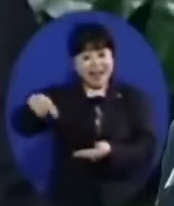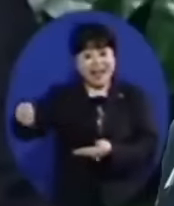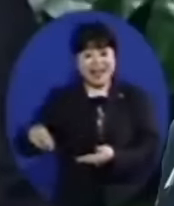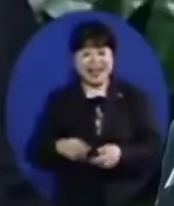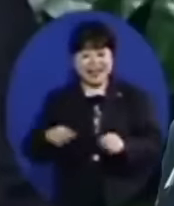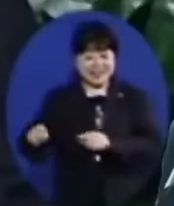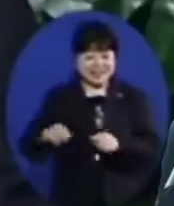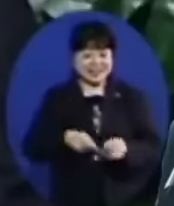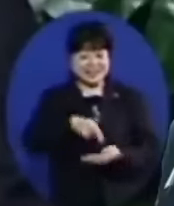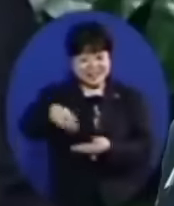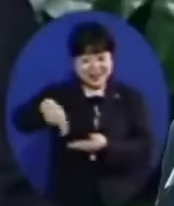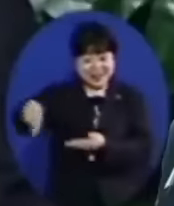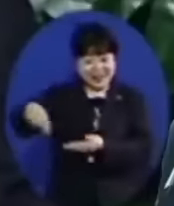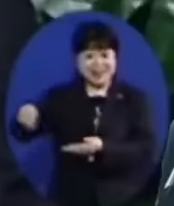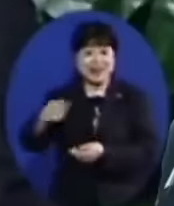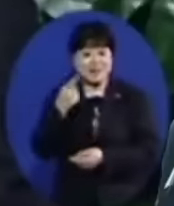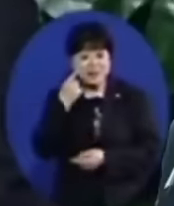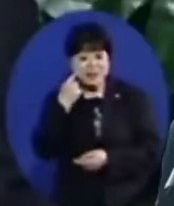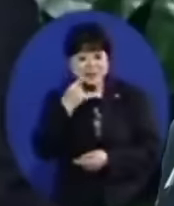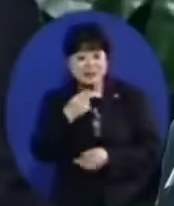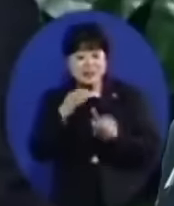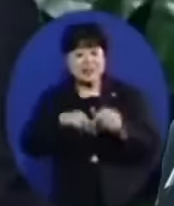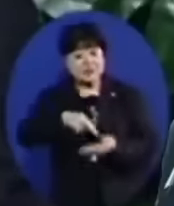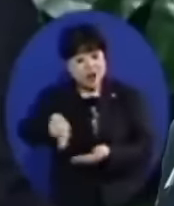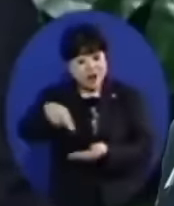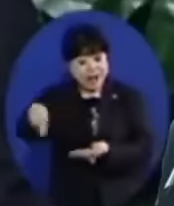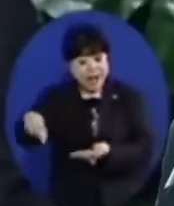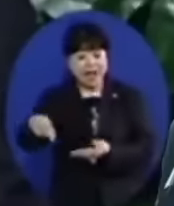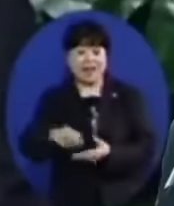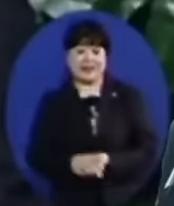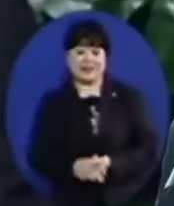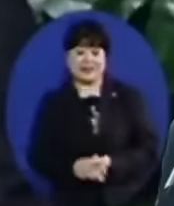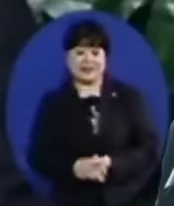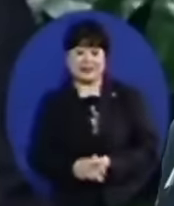스케이팅을 한번 보십시다. 김연아가